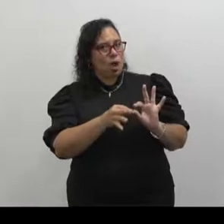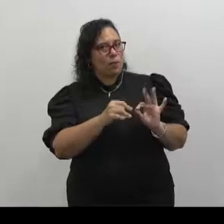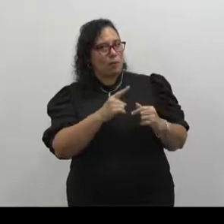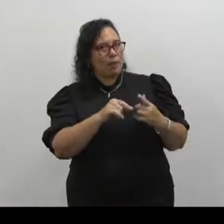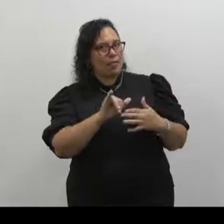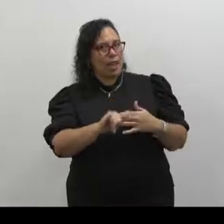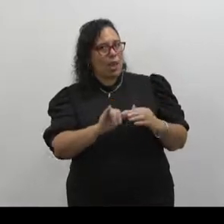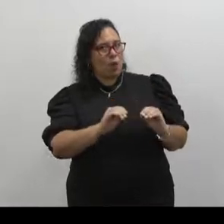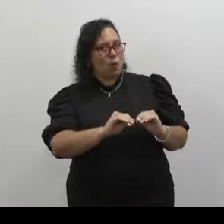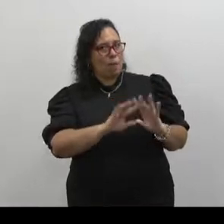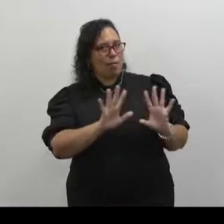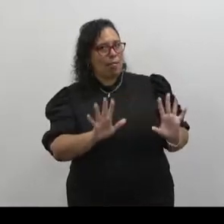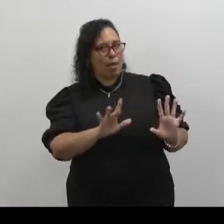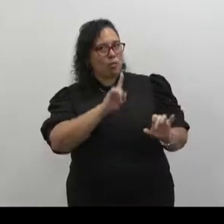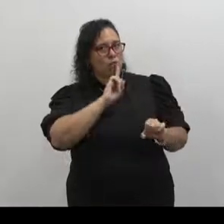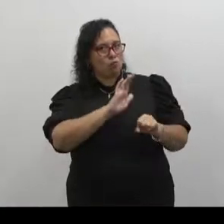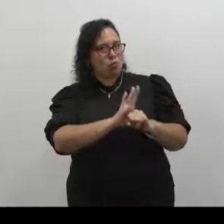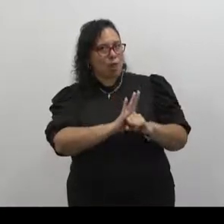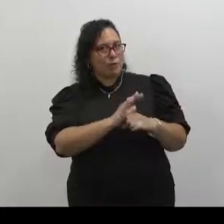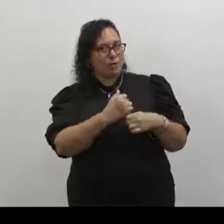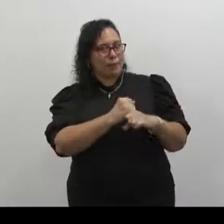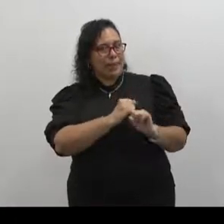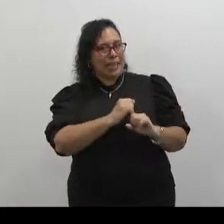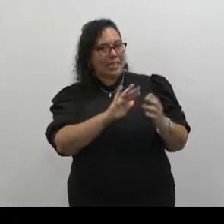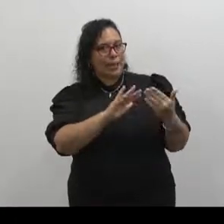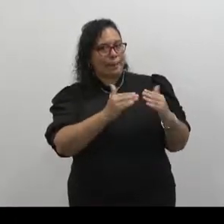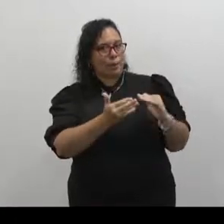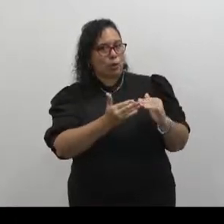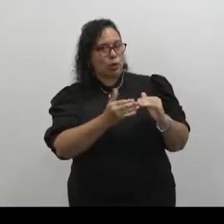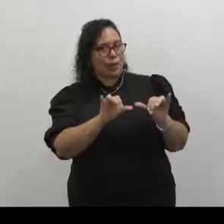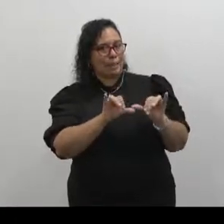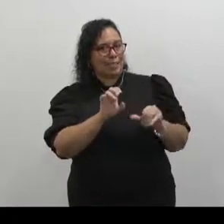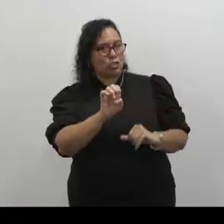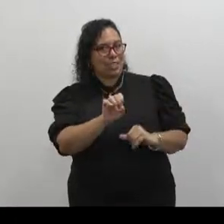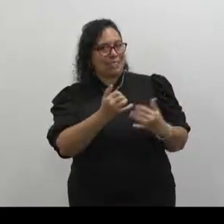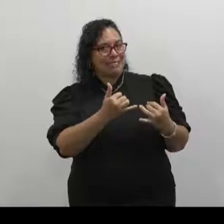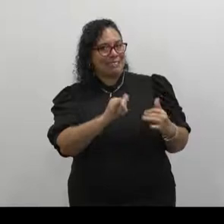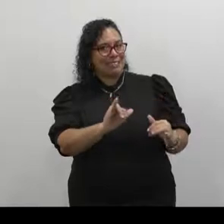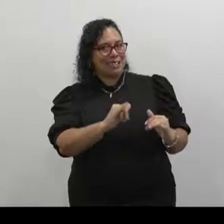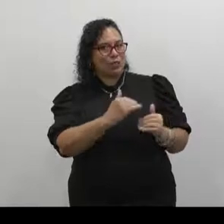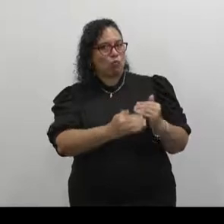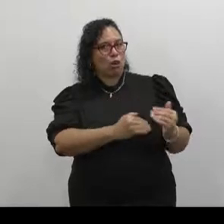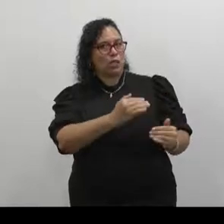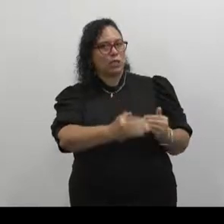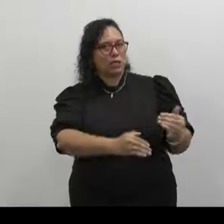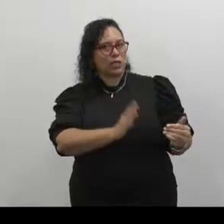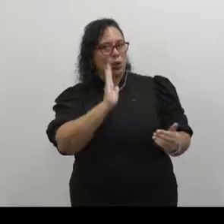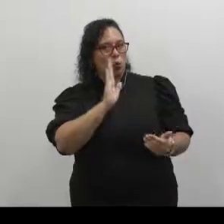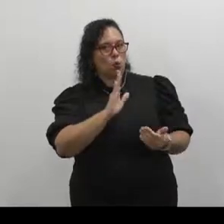ban thưa cái càng nhiều nằm bay phụng rừng sản thực phi ở sản thực sống được nông sơn lan